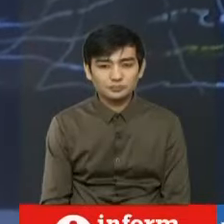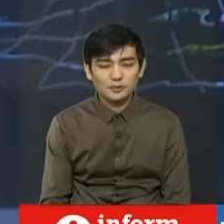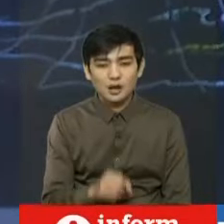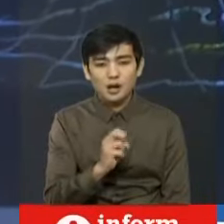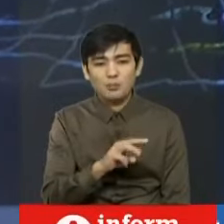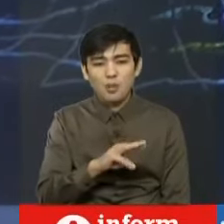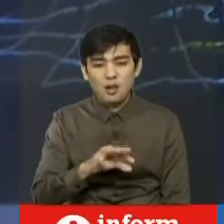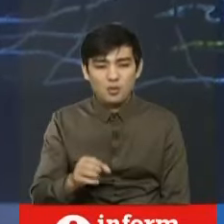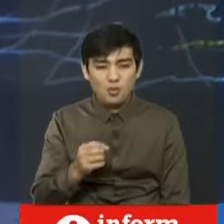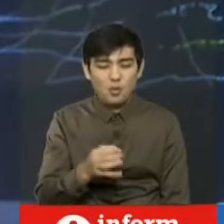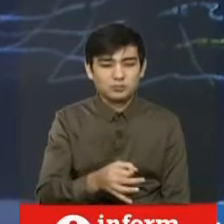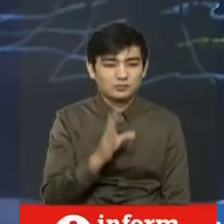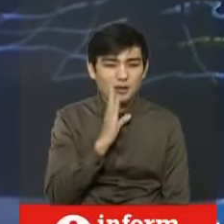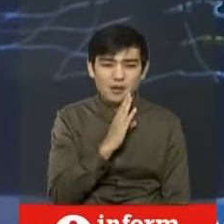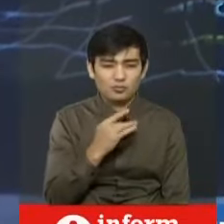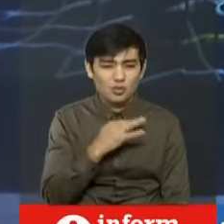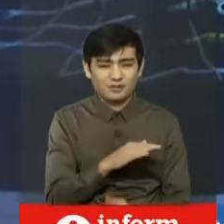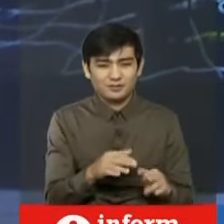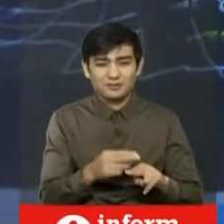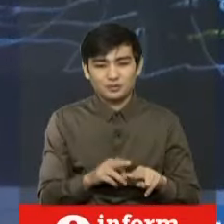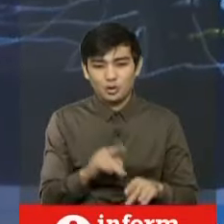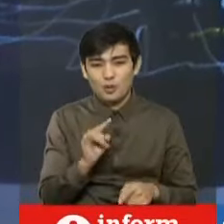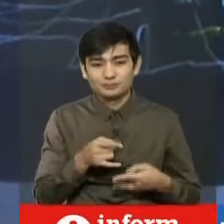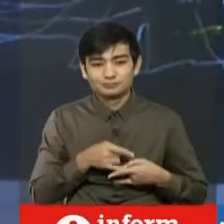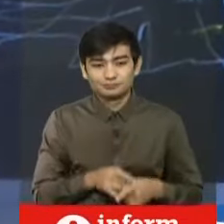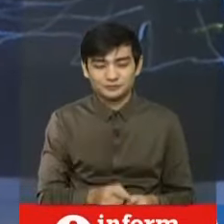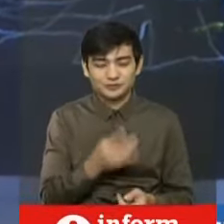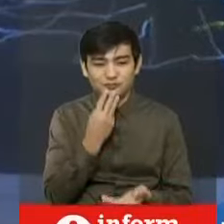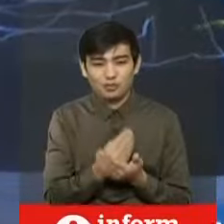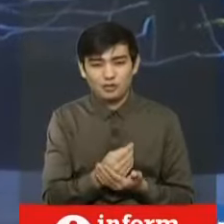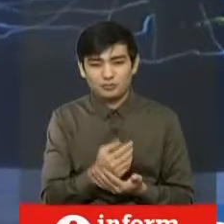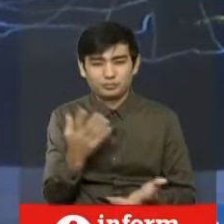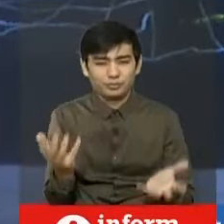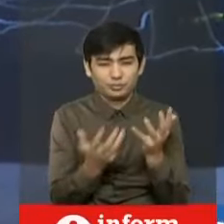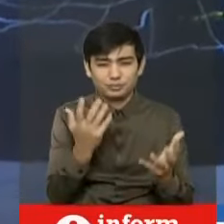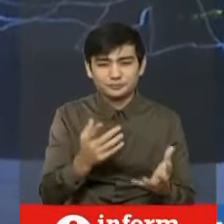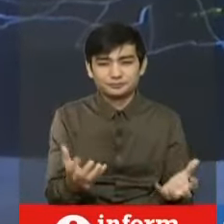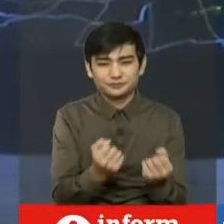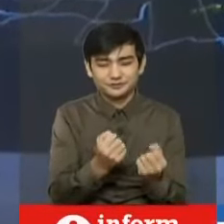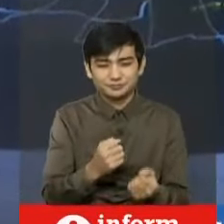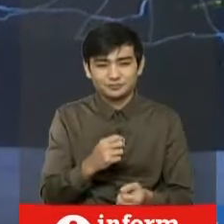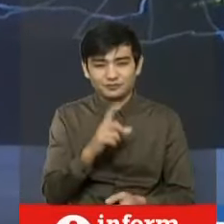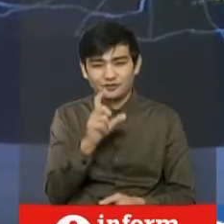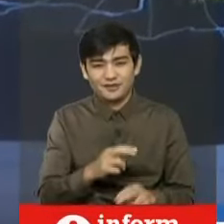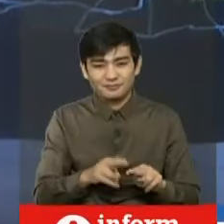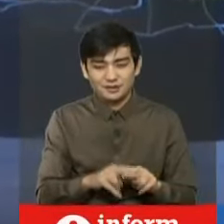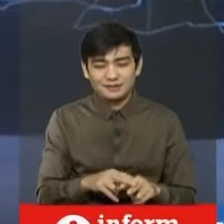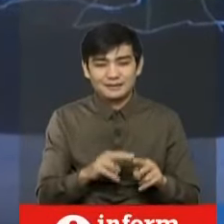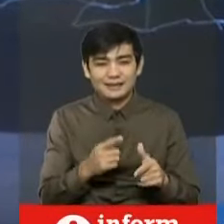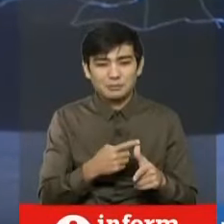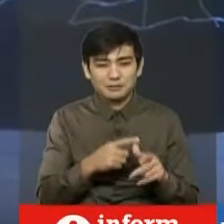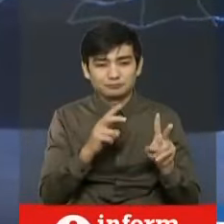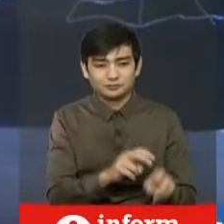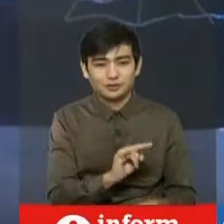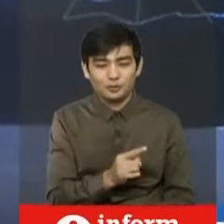Ақмыл облысында көп балалы ана дүниеге әкелген сәбиіне өзін бораннан аман алып қалған құтқарушының есімін берді.